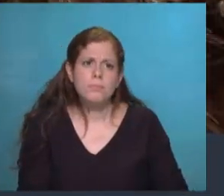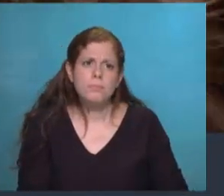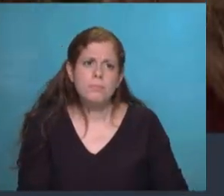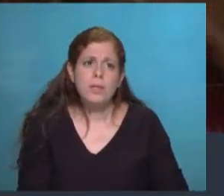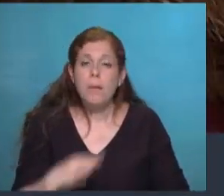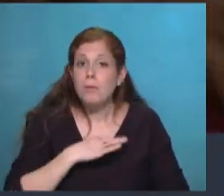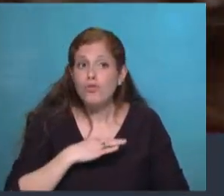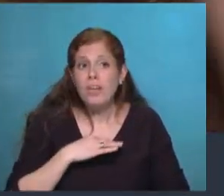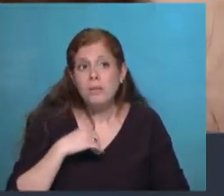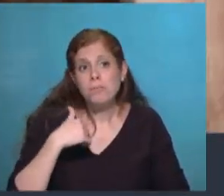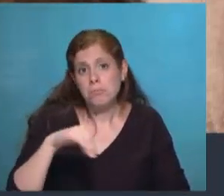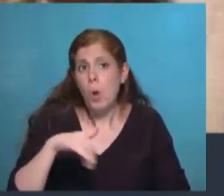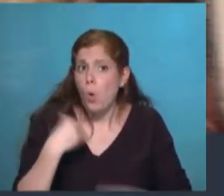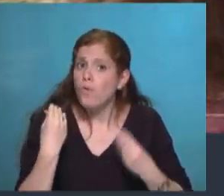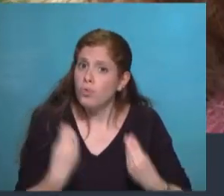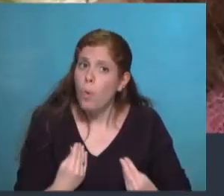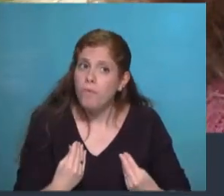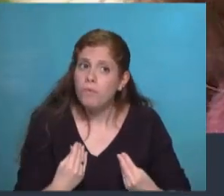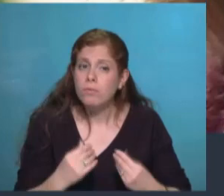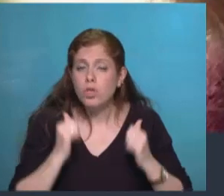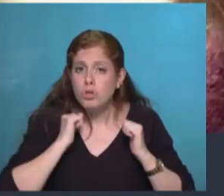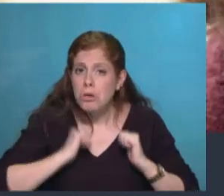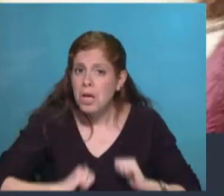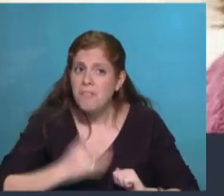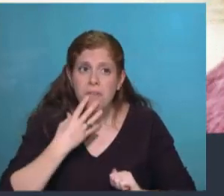בשבילי זה רחוב טוב, שקט ויפה.